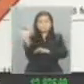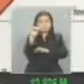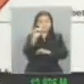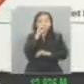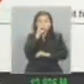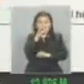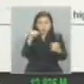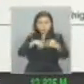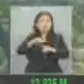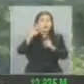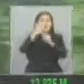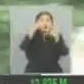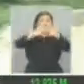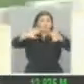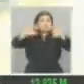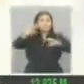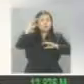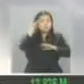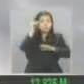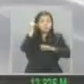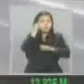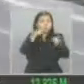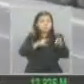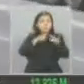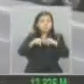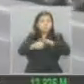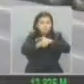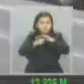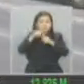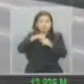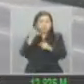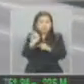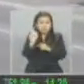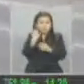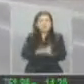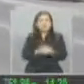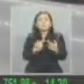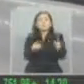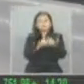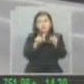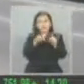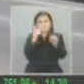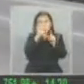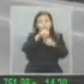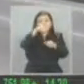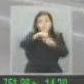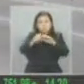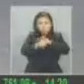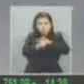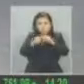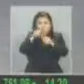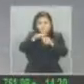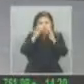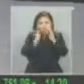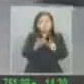ารัฐบาลปากีสถานรู้ที่ซ่อนของบิลาดินส่วนบรรยากาศที่เมืองอับบอตบัตนั้นตามปกติที่นี่จะเต็มไปด้วยชาว